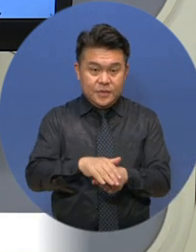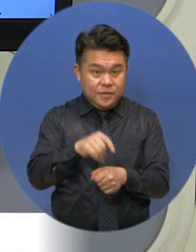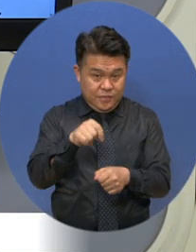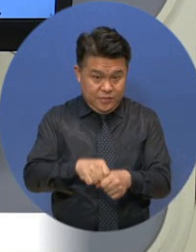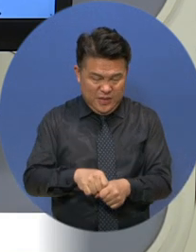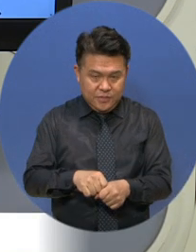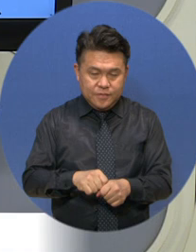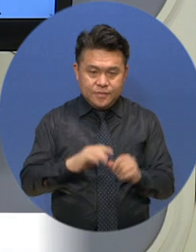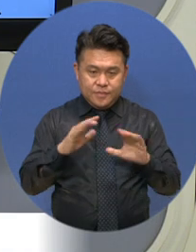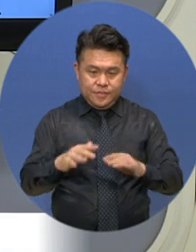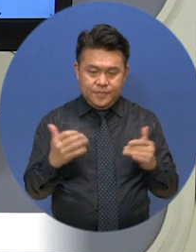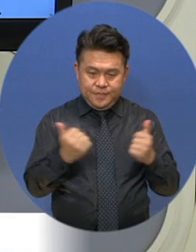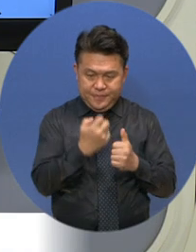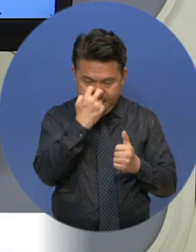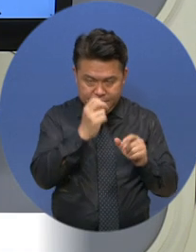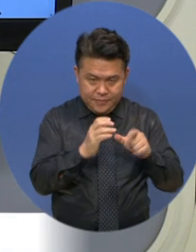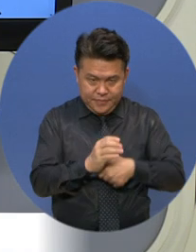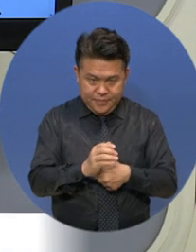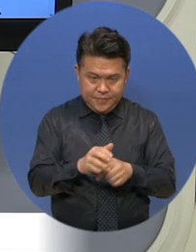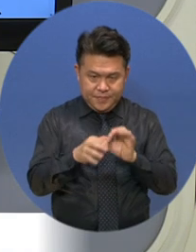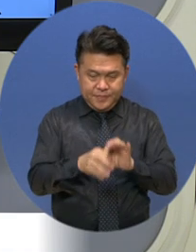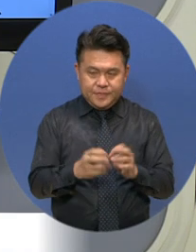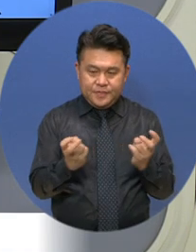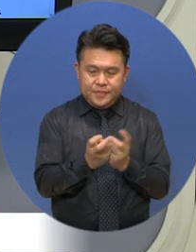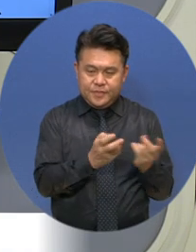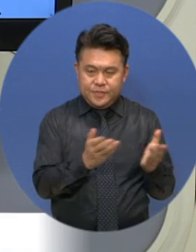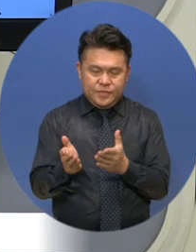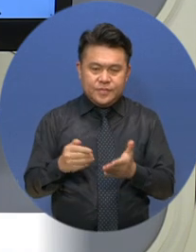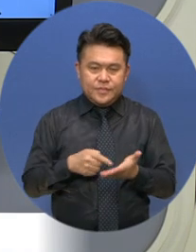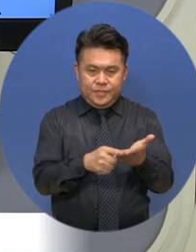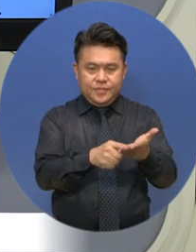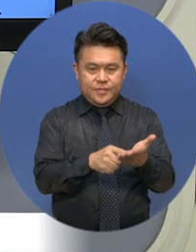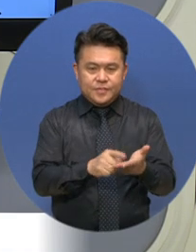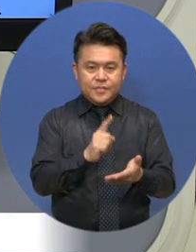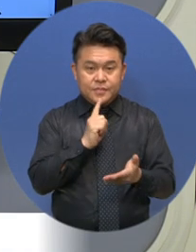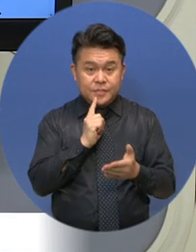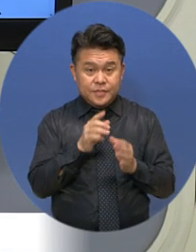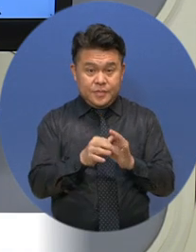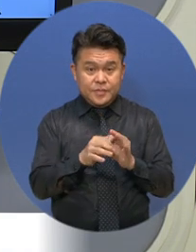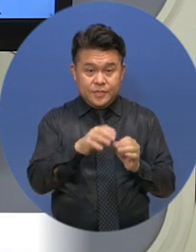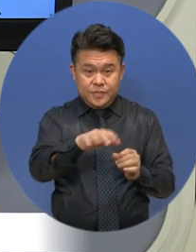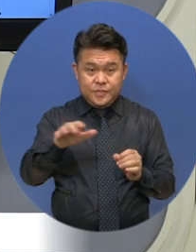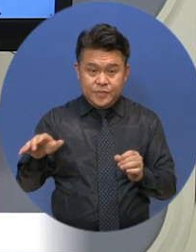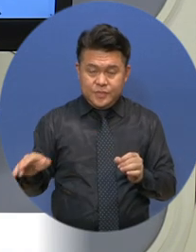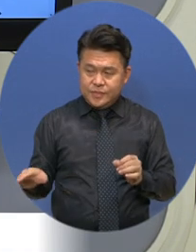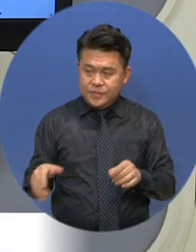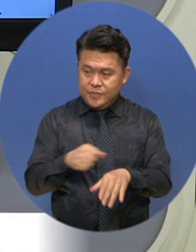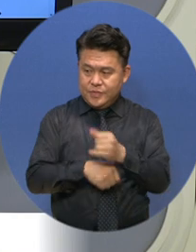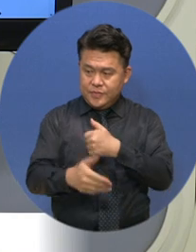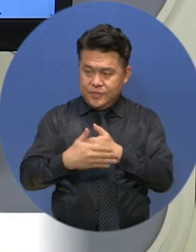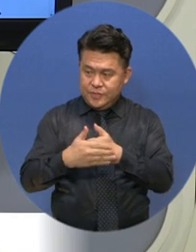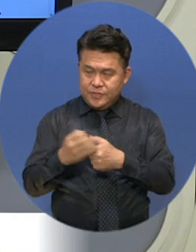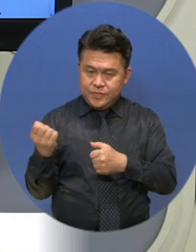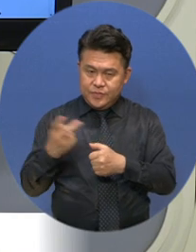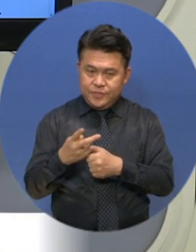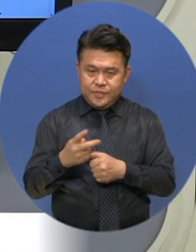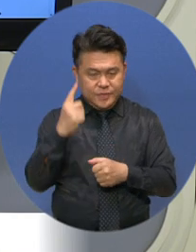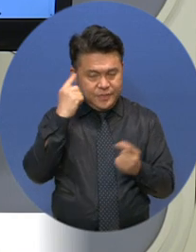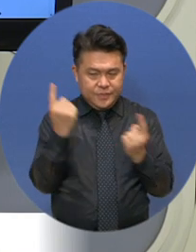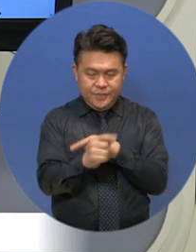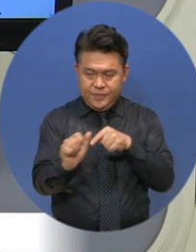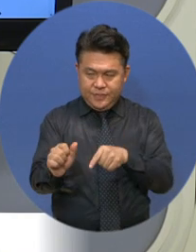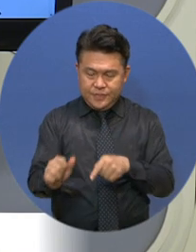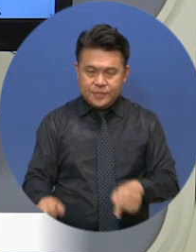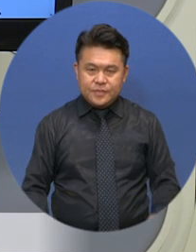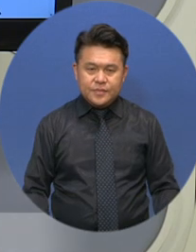있도록 국정감사에서 관련 대책 수립을 요구할 것이라고 관련 기관들의 적극적 협조와 인식 변화를